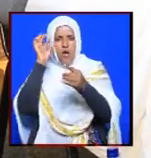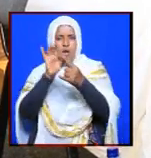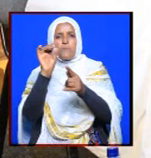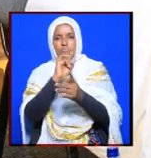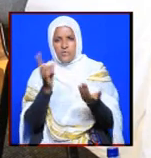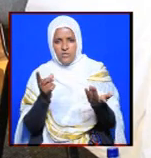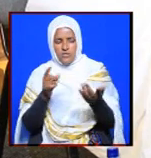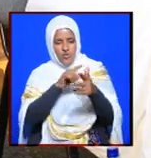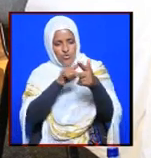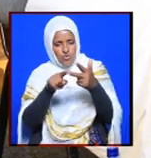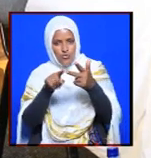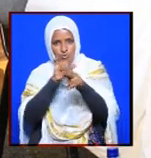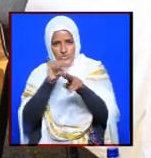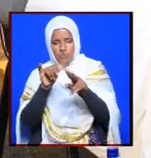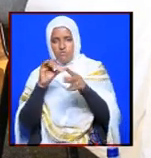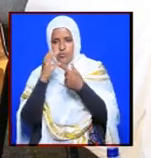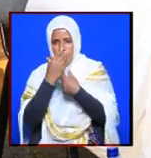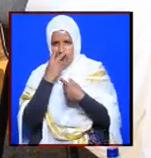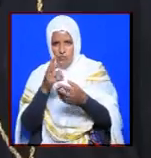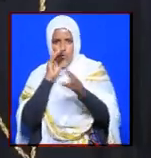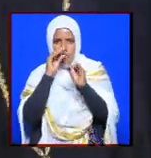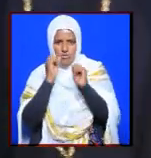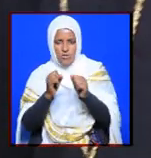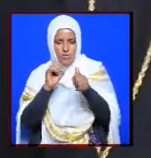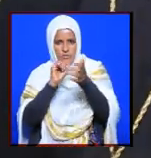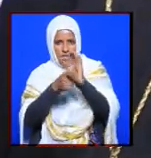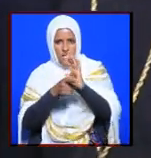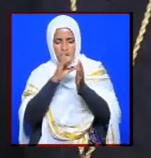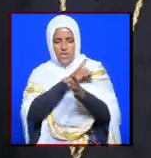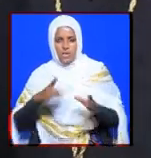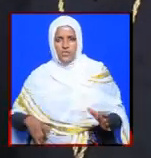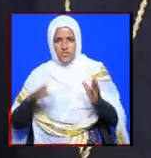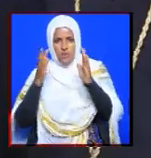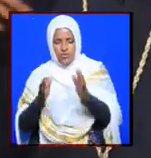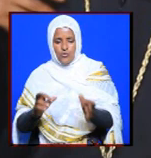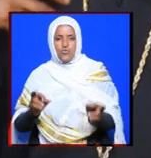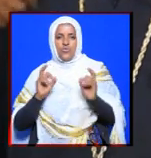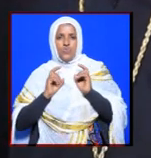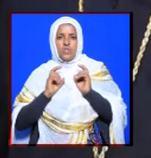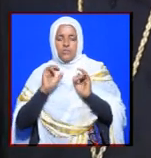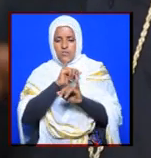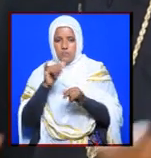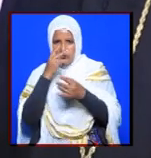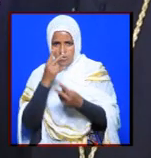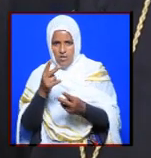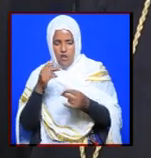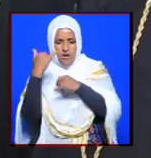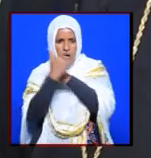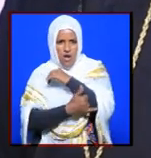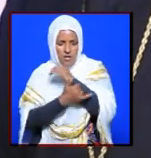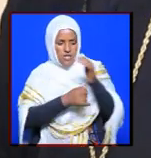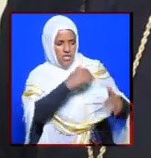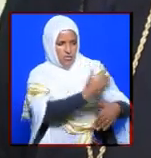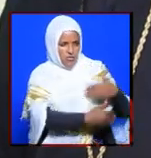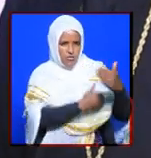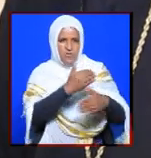ነው? እንደው በተለይ ከሶስቱ አንጻር ማውራት እንችላለን ወይ? ለምሳሌ ከክርስትናውና ክርስቲያኖች ህይወት አንጻር፣